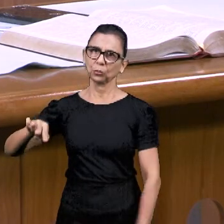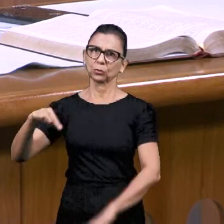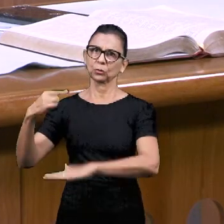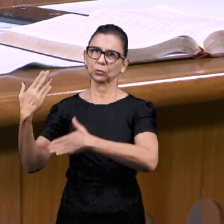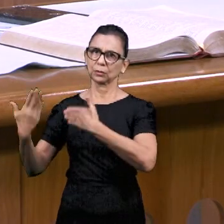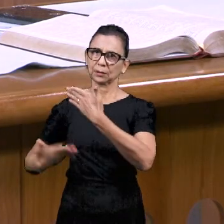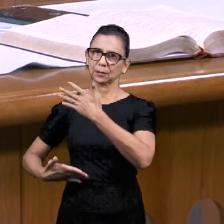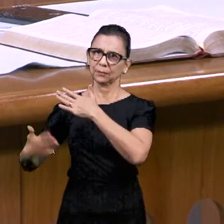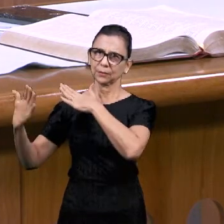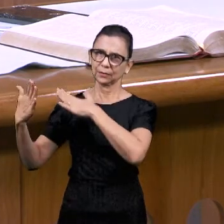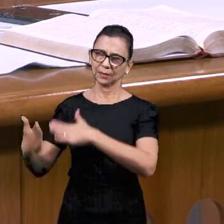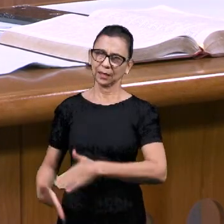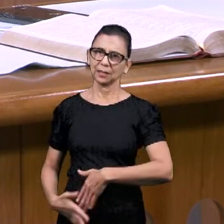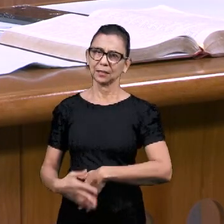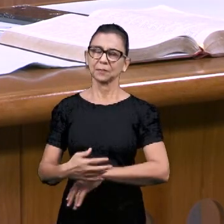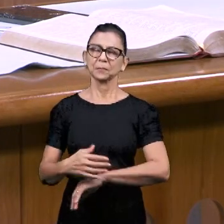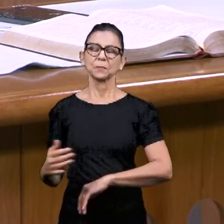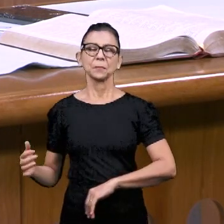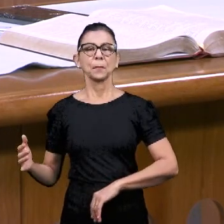la phrase, notre sœur.